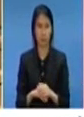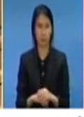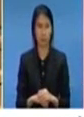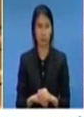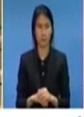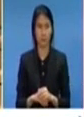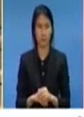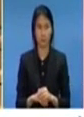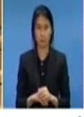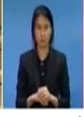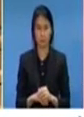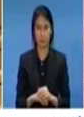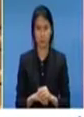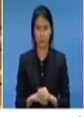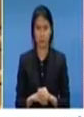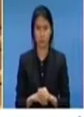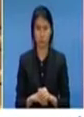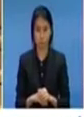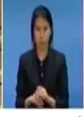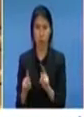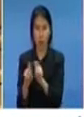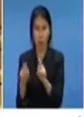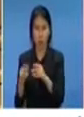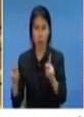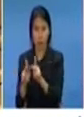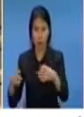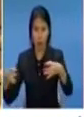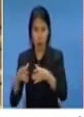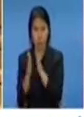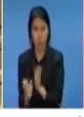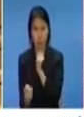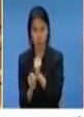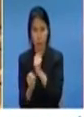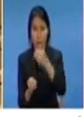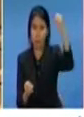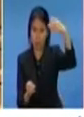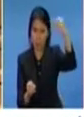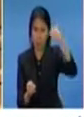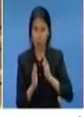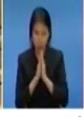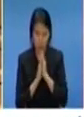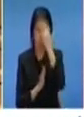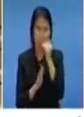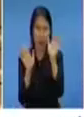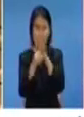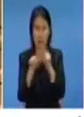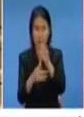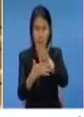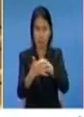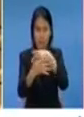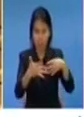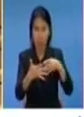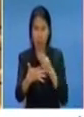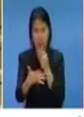ต้องกราบขอบพระคุณกรรมาธิการด้านพลังงานที่เสนอแผนการปฏิรูปเรื่องนี้เข้ามาต